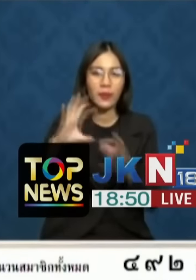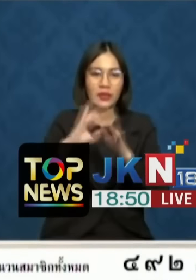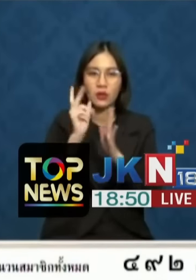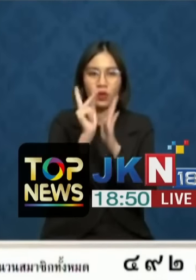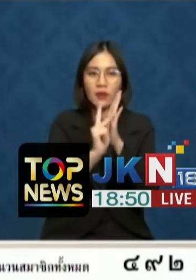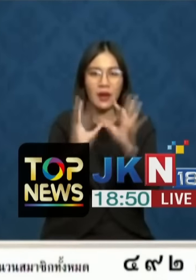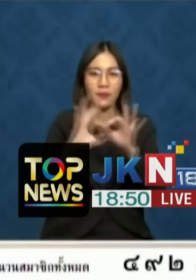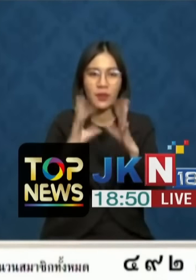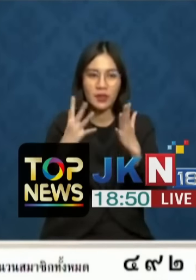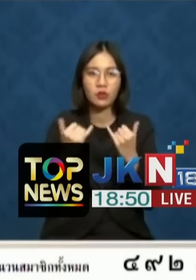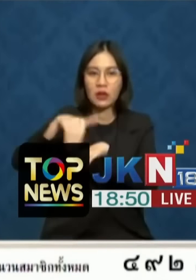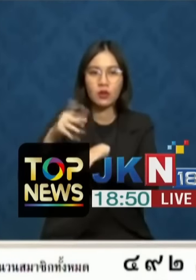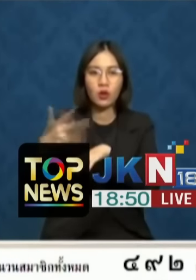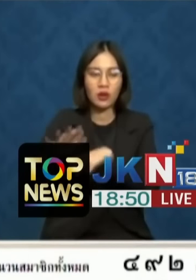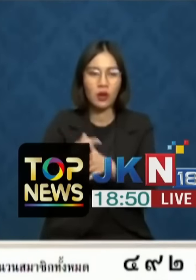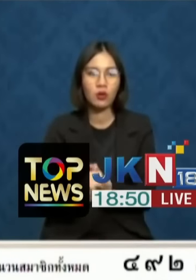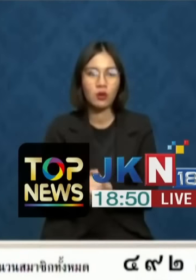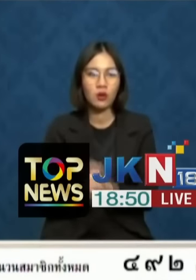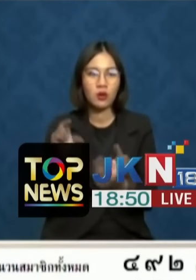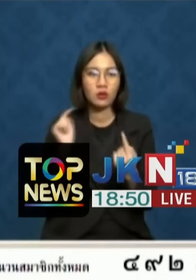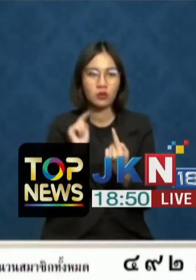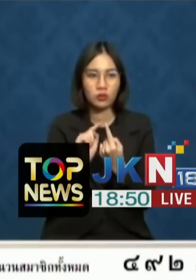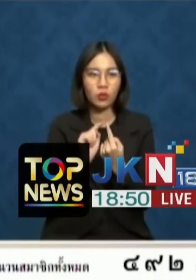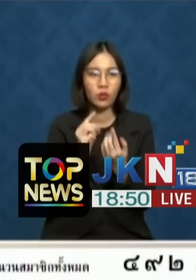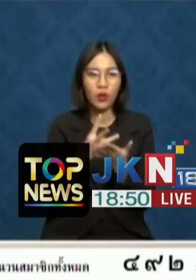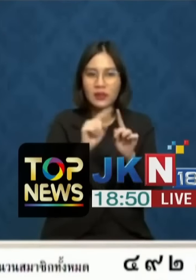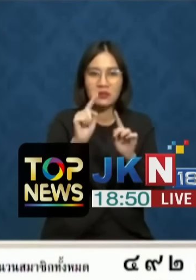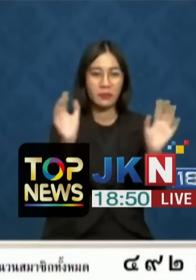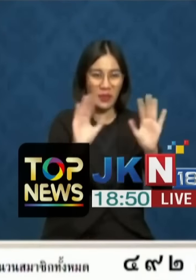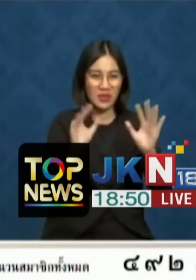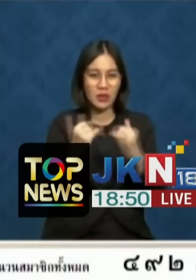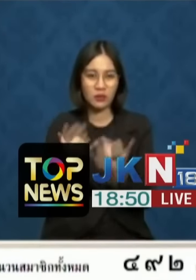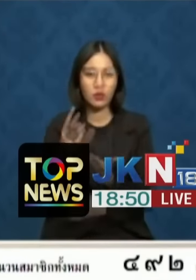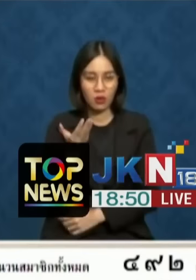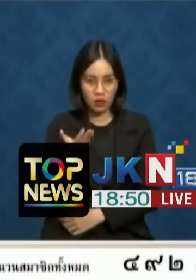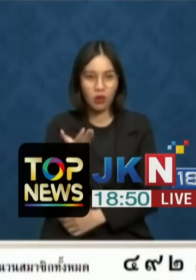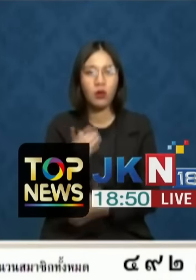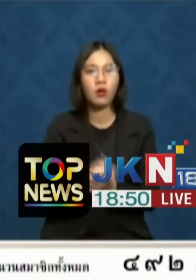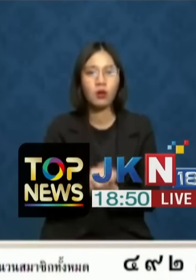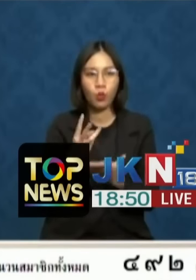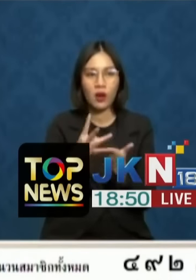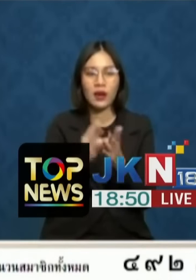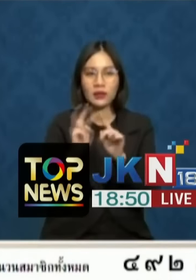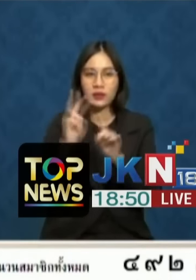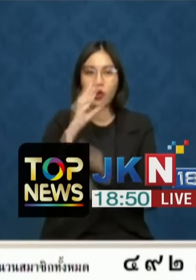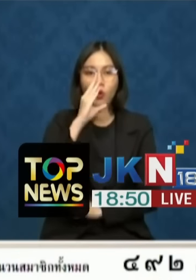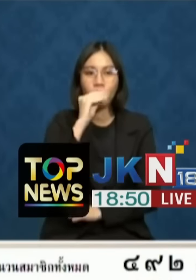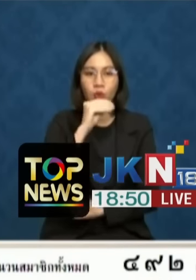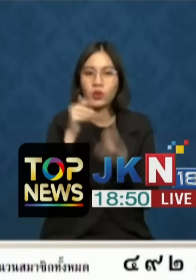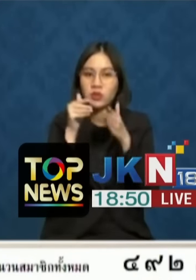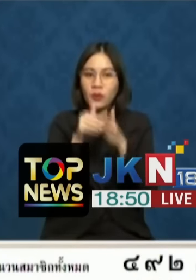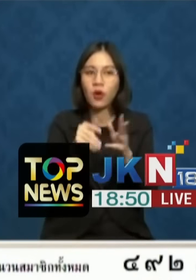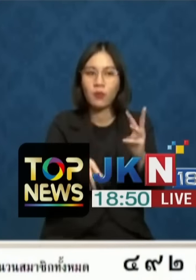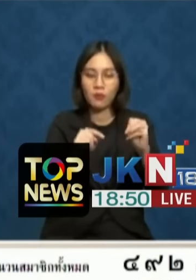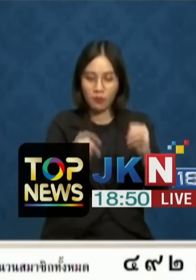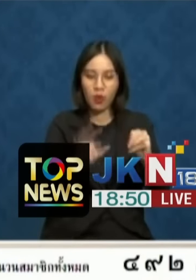ครับขอเพียงแค่นี้นะครับมันไม่ใช่วาระที่1ครับอันนี้วาระที่2แล้วนะครับเป็นวาระที่2เราจะพูดเฉพาะมาตราที่ก